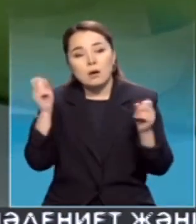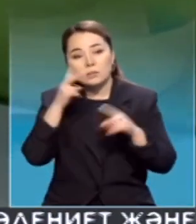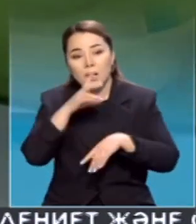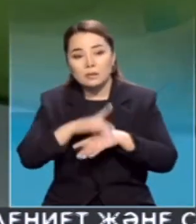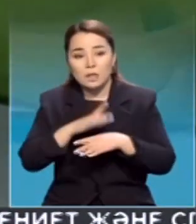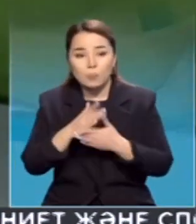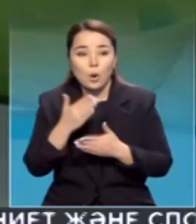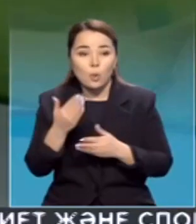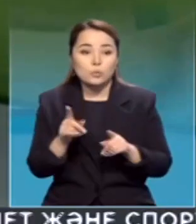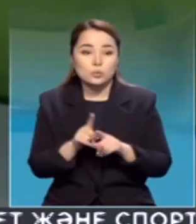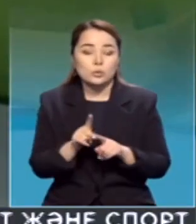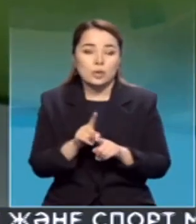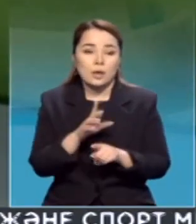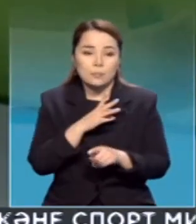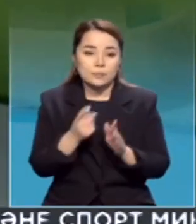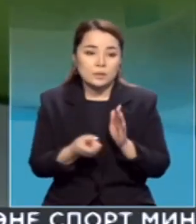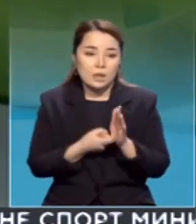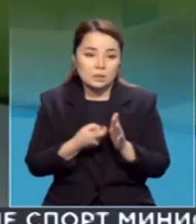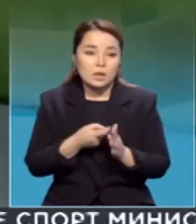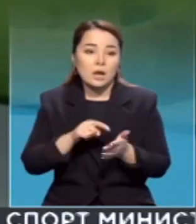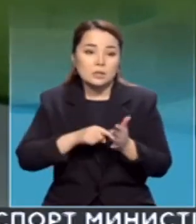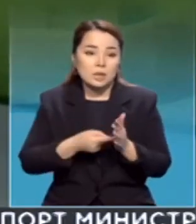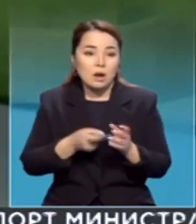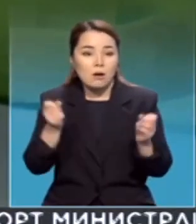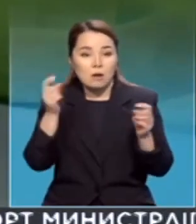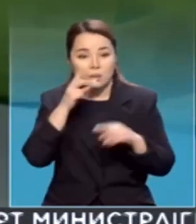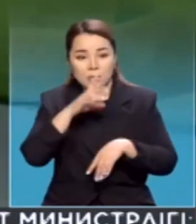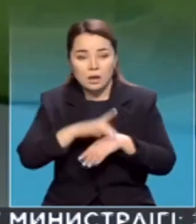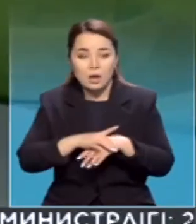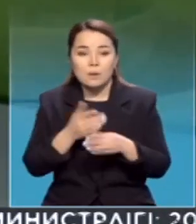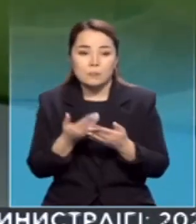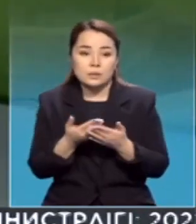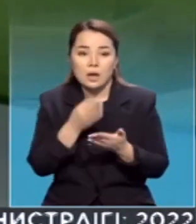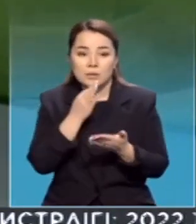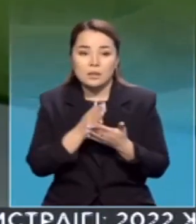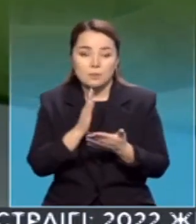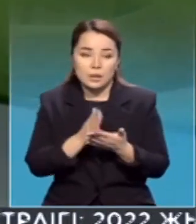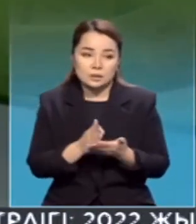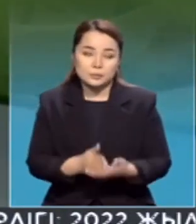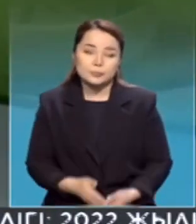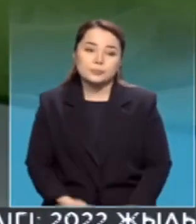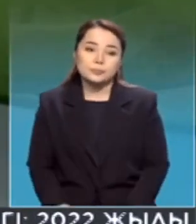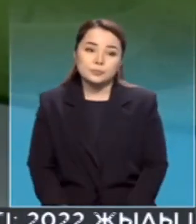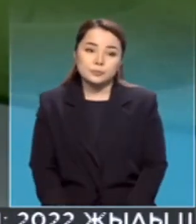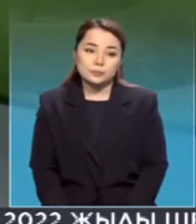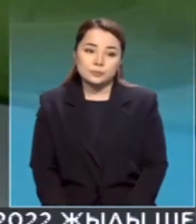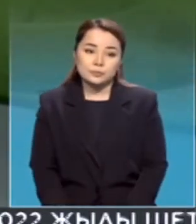Сондықтан олда тыңшылық мақсатта пайдаланған болуы ықтимал деген болжам бар. Жалға Сәдібекұлы, АҚШ.